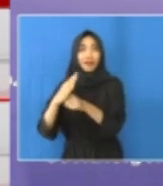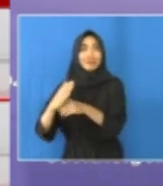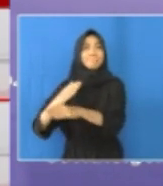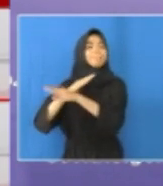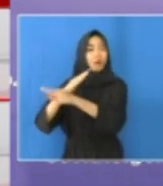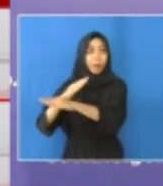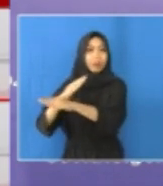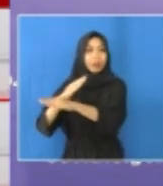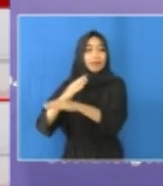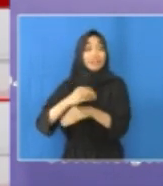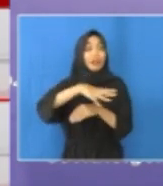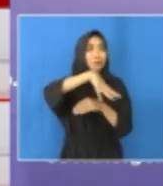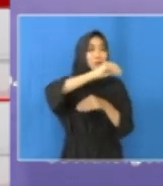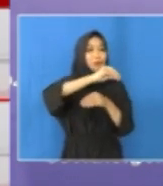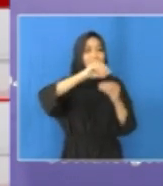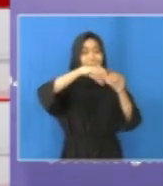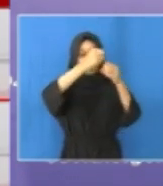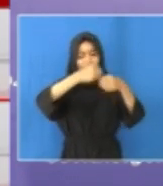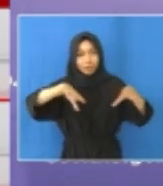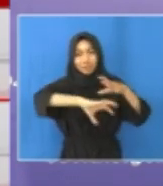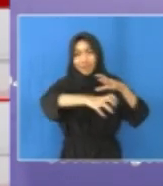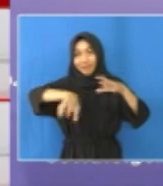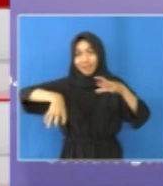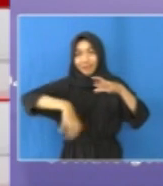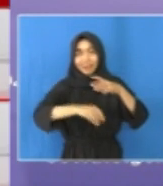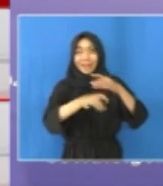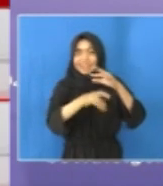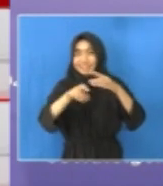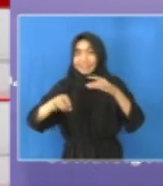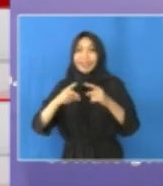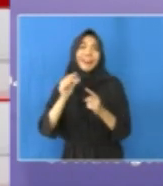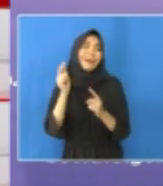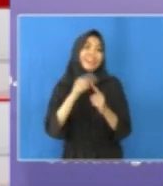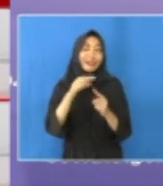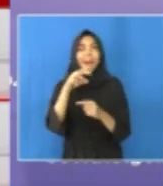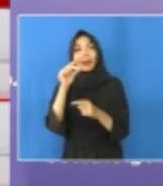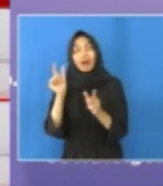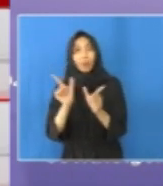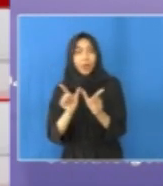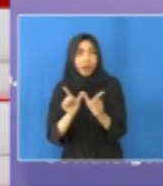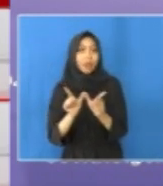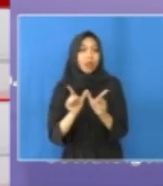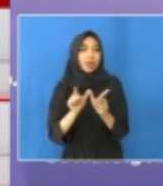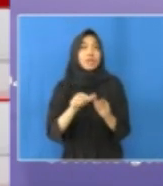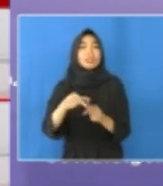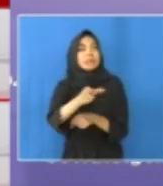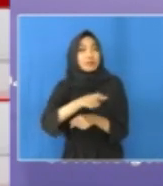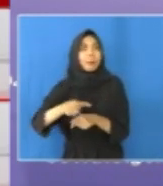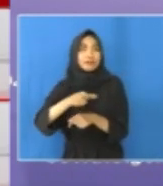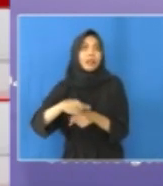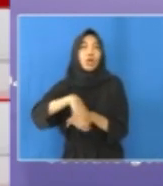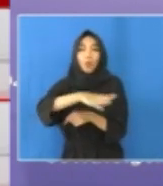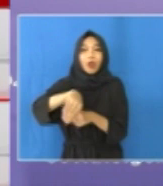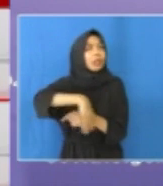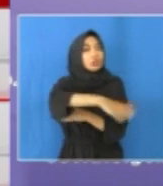dari pusat sampai ke desa sampai ke RT sampai ke RW sampai ke